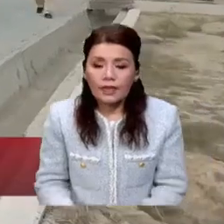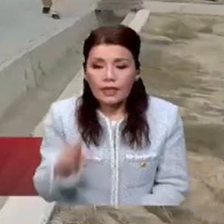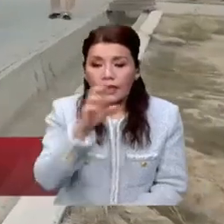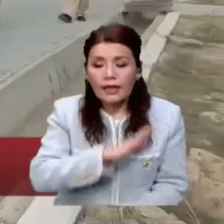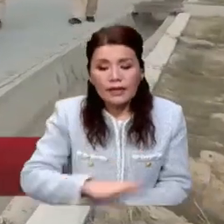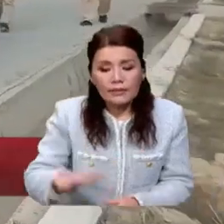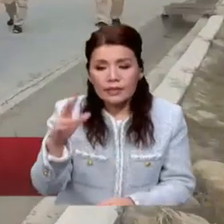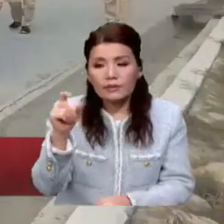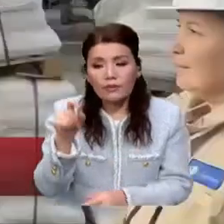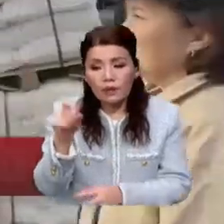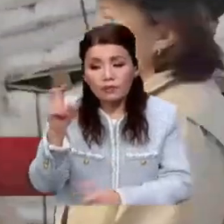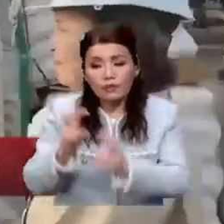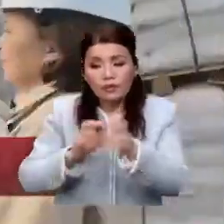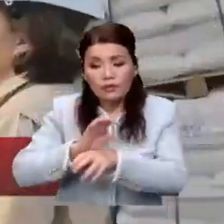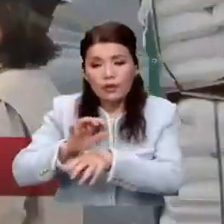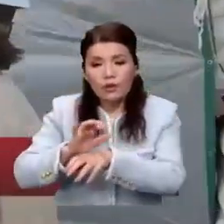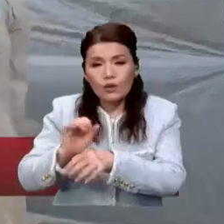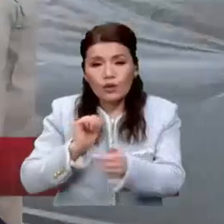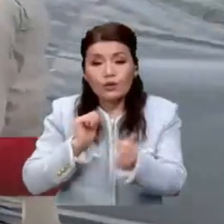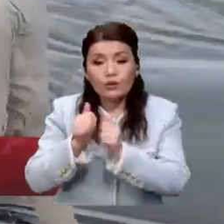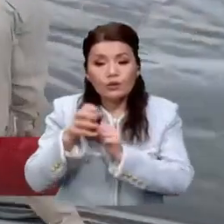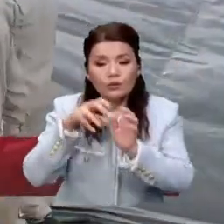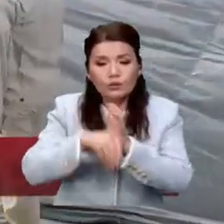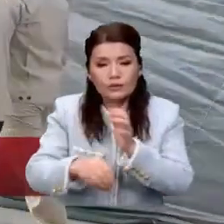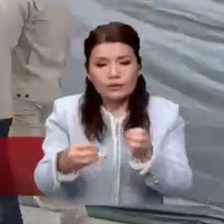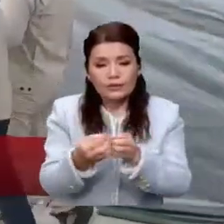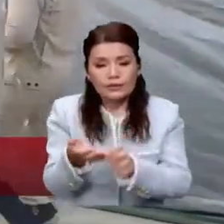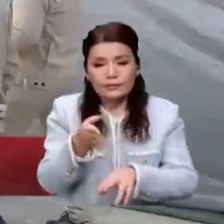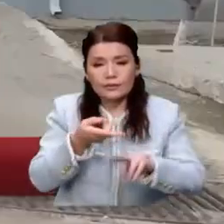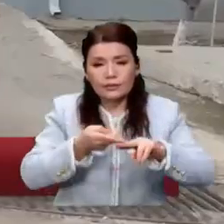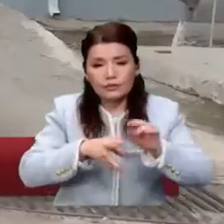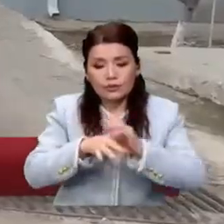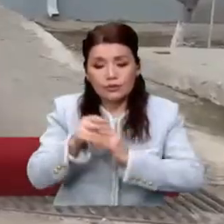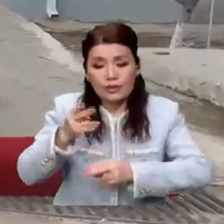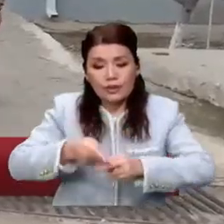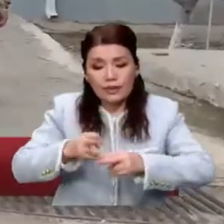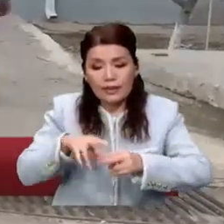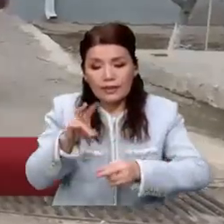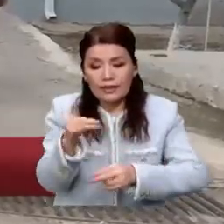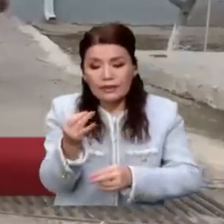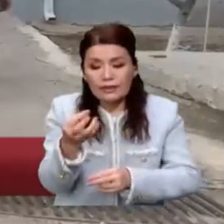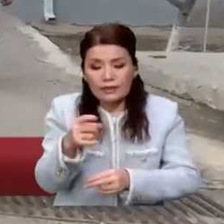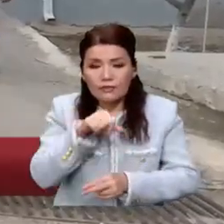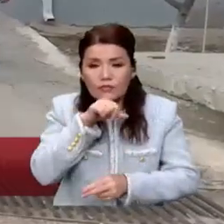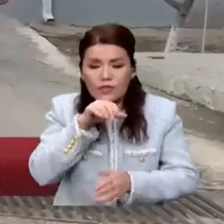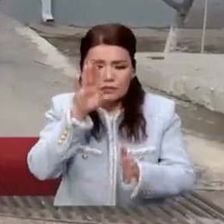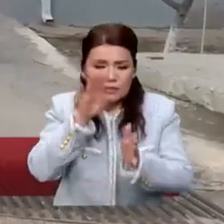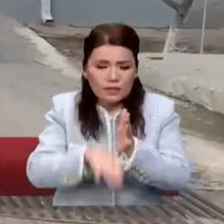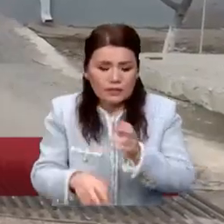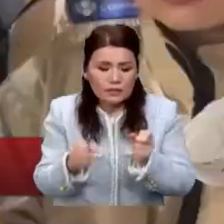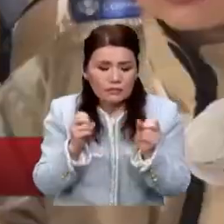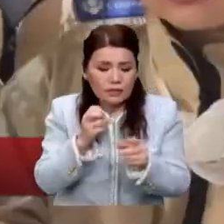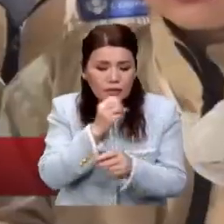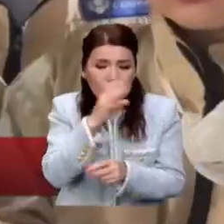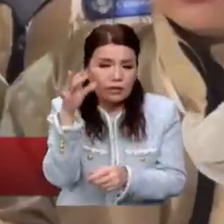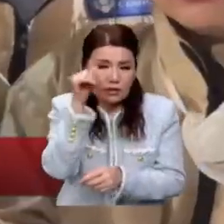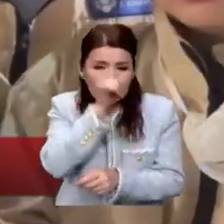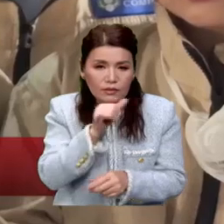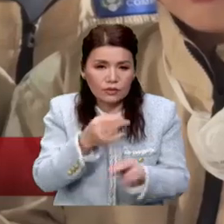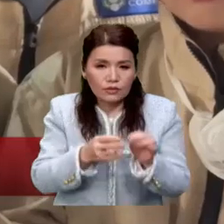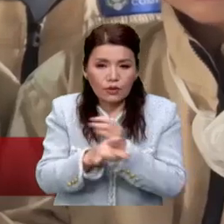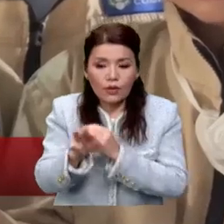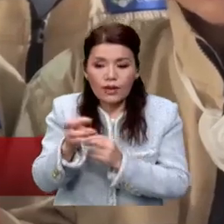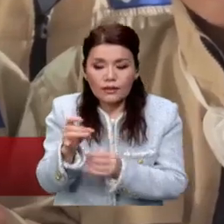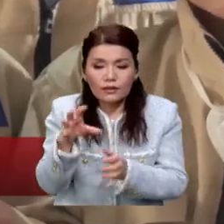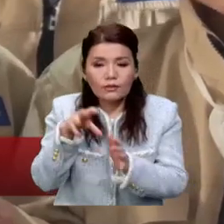Еліміз алтын өндіру бойынша жаһанда үздік 10-қа кіреді, ал бағалы металл өндіретін натрий цианидсіз елестету мүмкін емес. Өйткені реагент алтынды